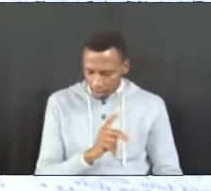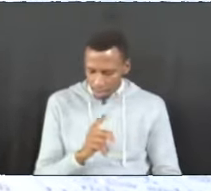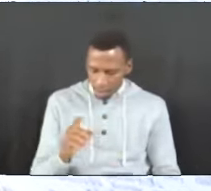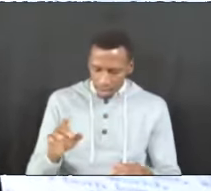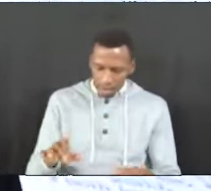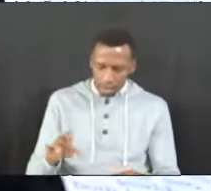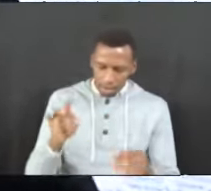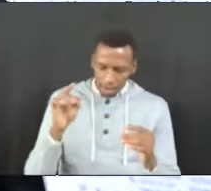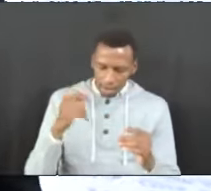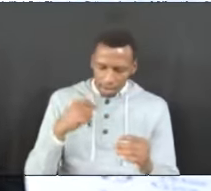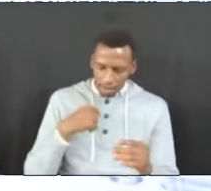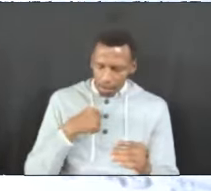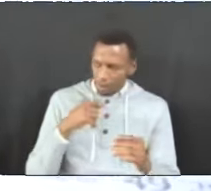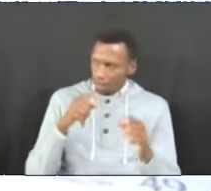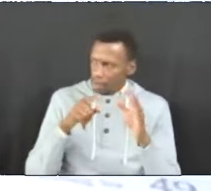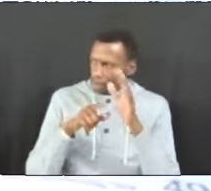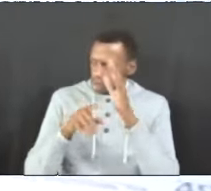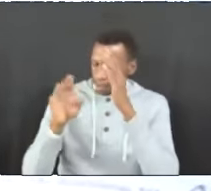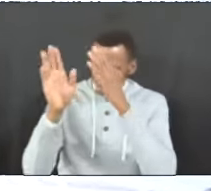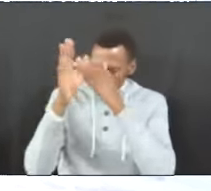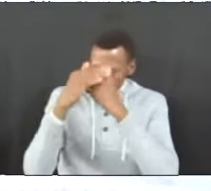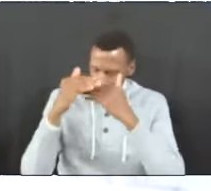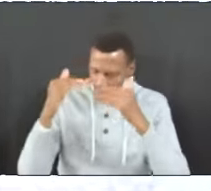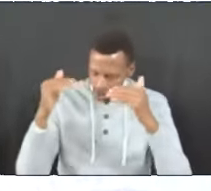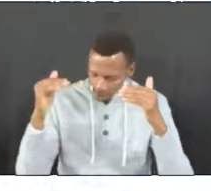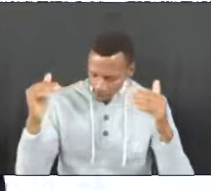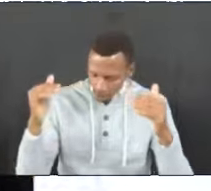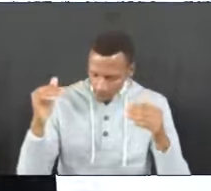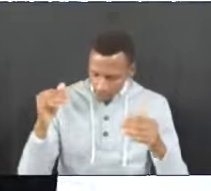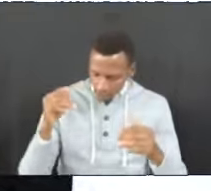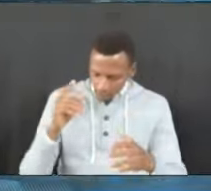wakwenda mbinguni